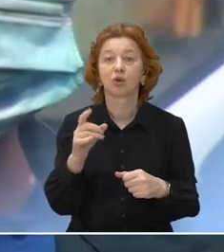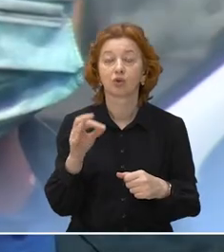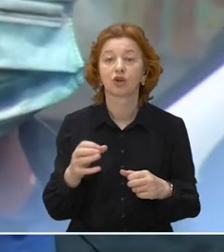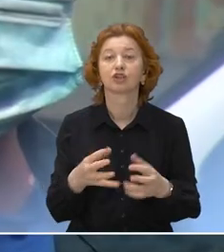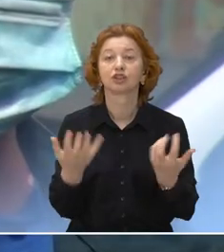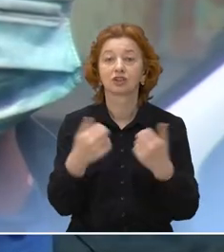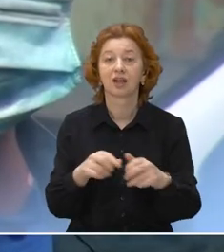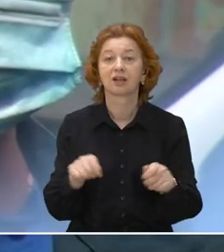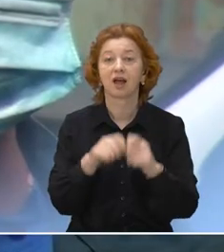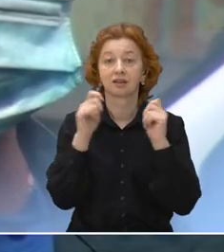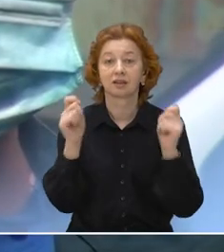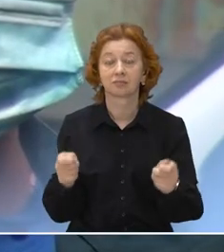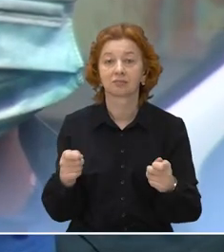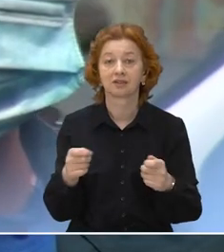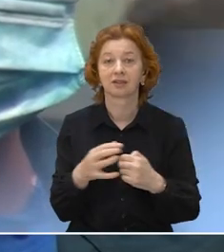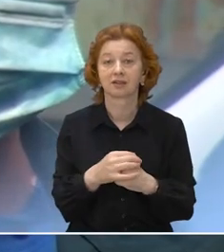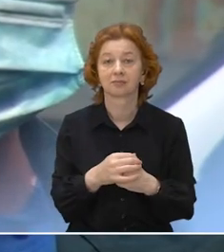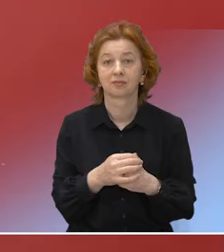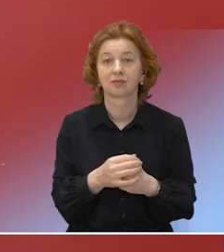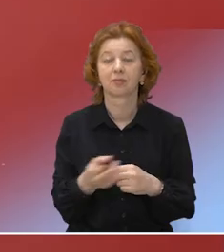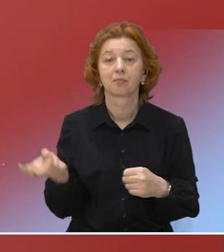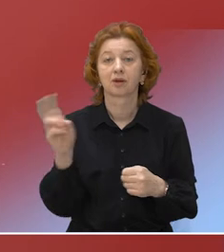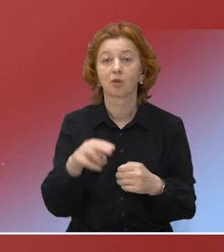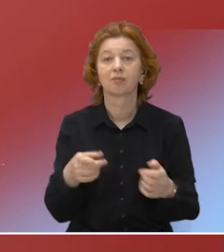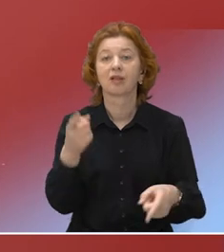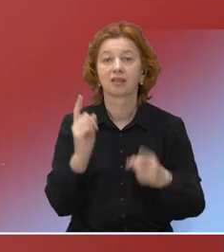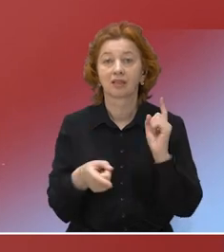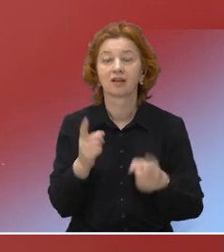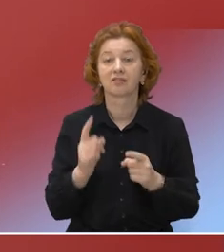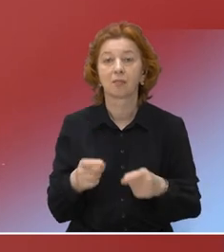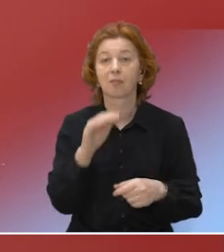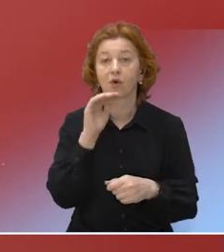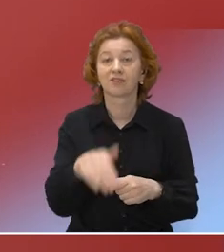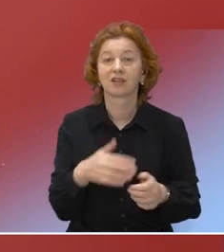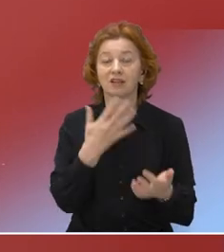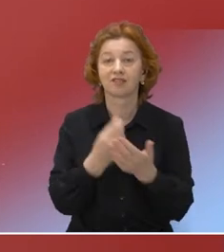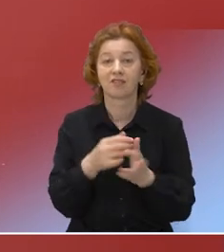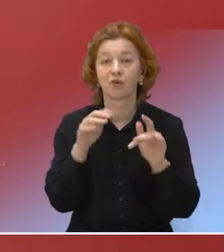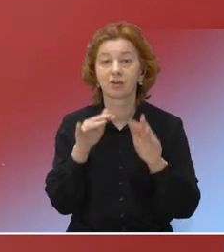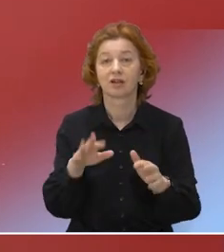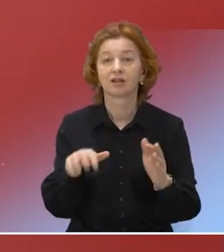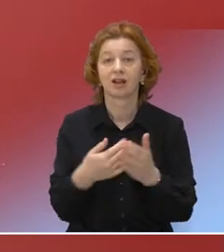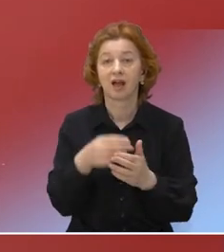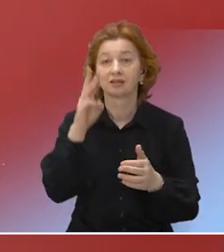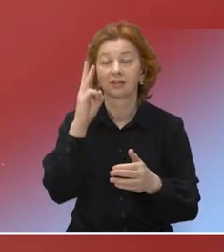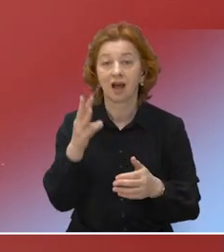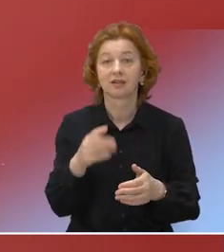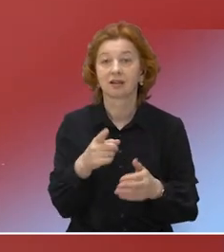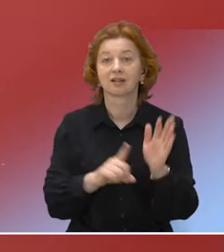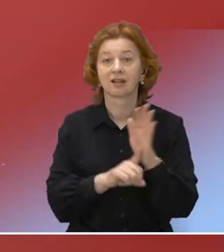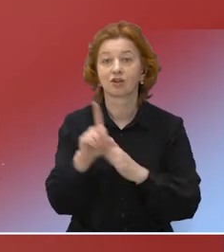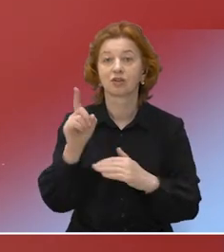Жаворонка, считается открытым. С приходом настоящего профессионала своего дела для Сальской пожарной